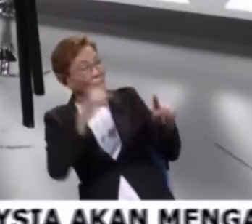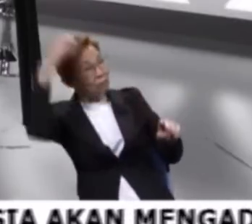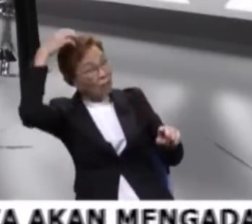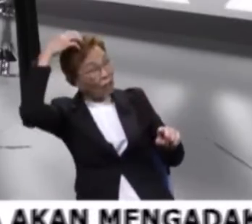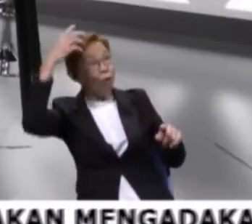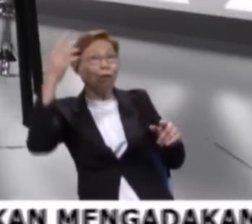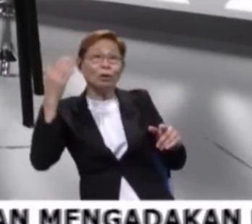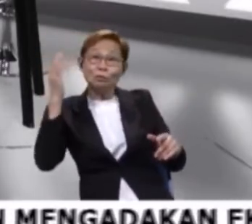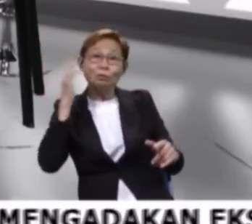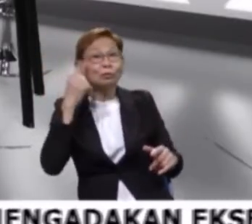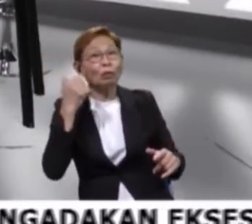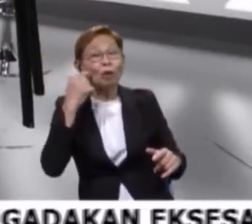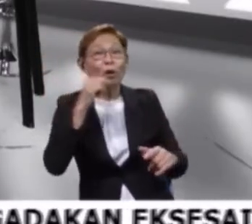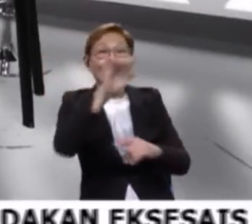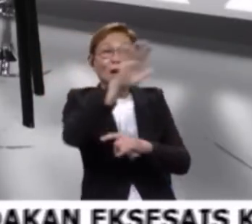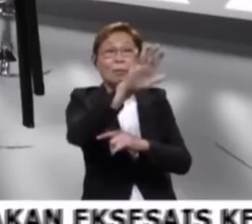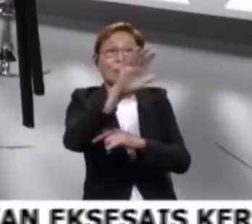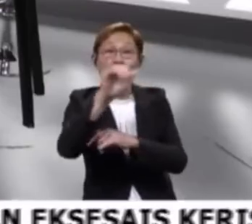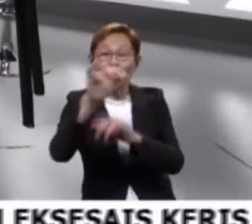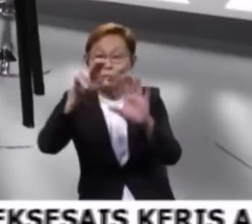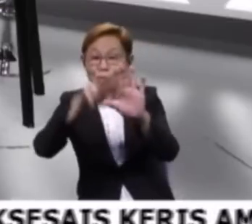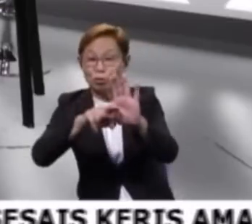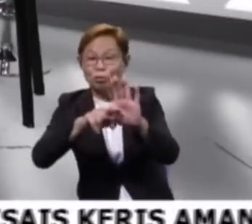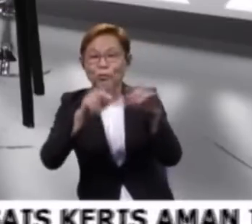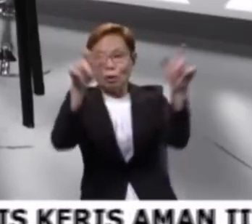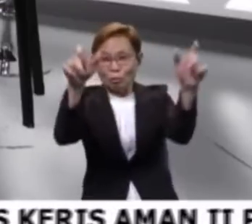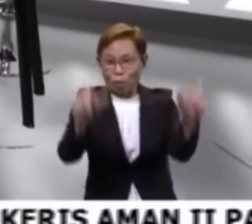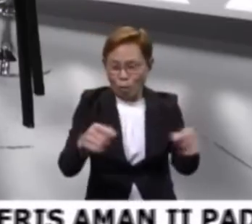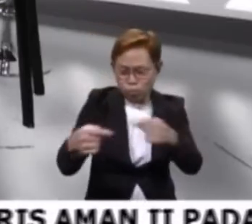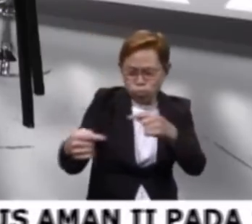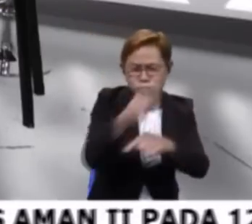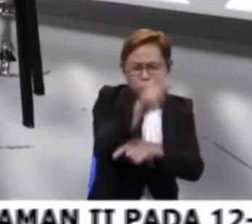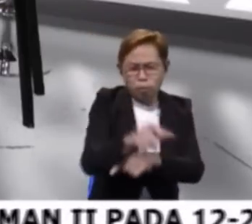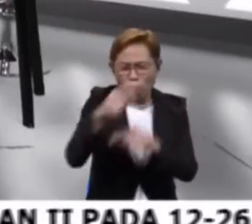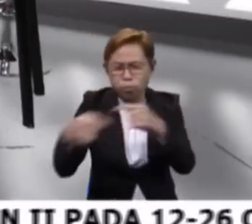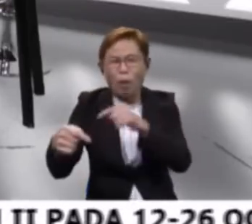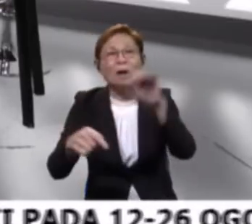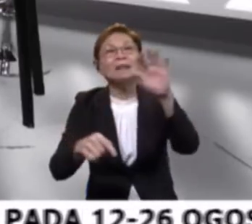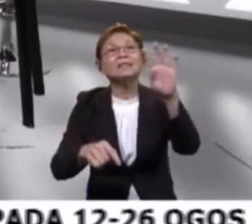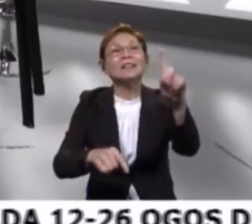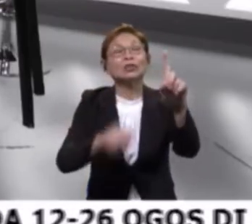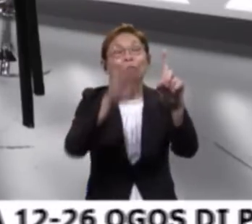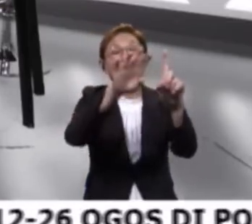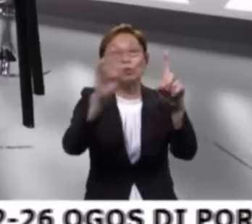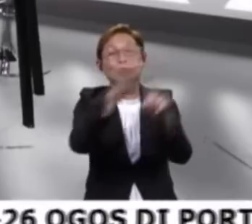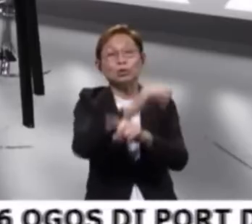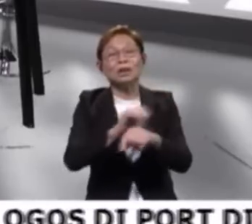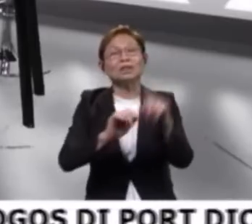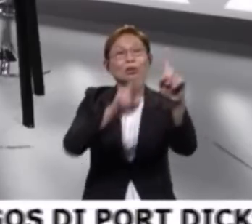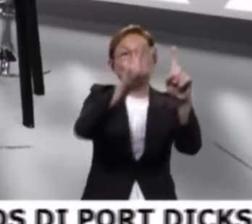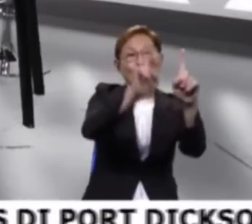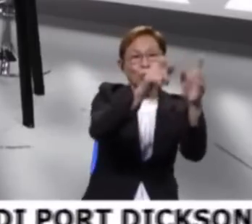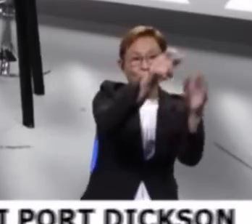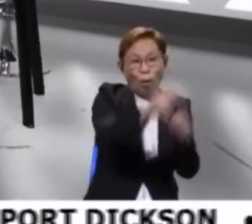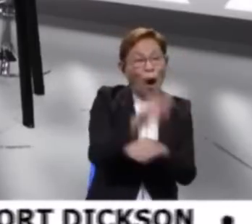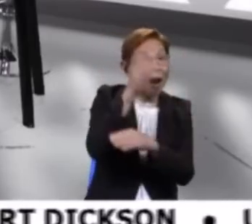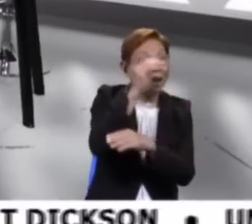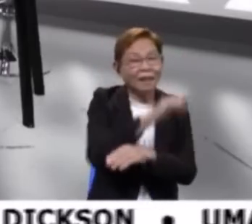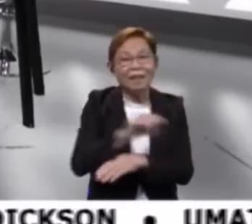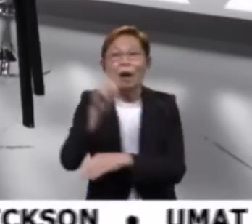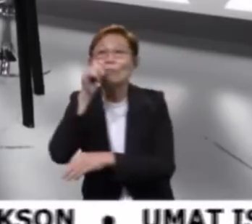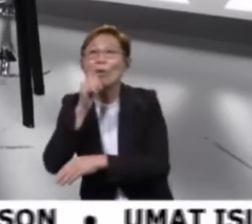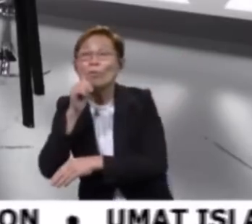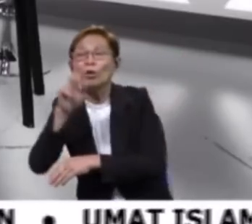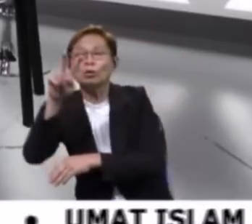maklum ada 56 kursi secara keseluruhannya calon petani 147 ada 120 eh calon lelaki dan juga